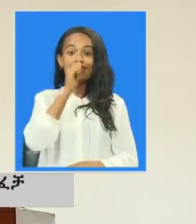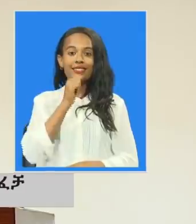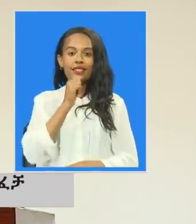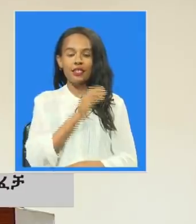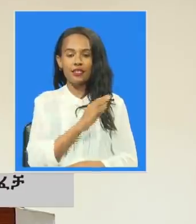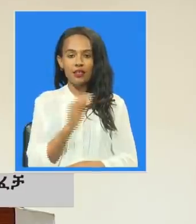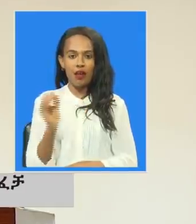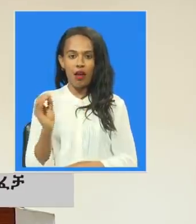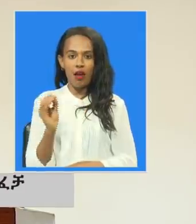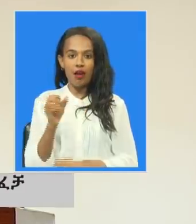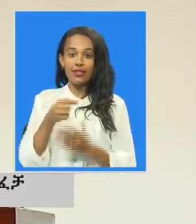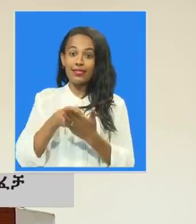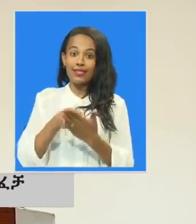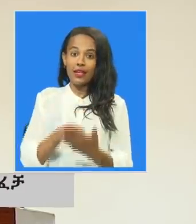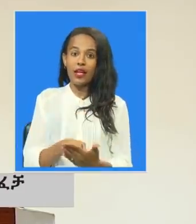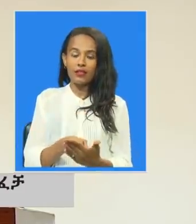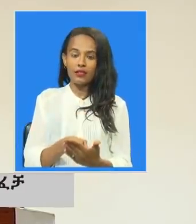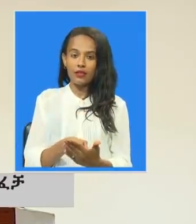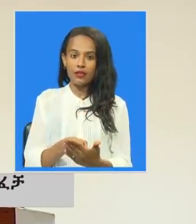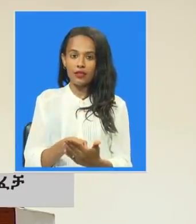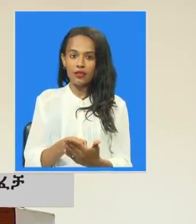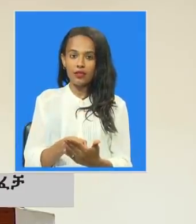ትዕግስትና ጽናት